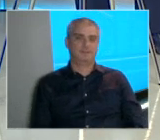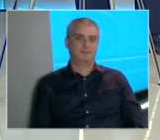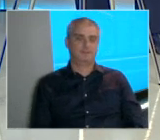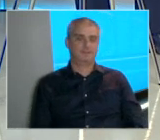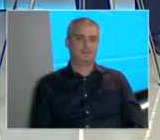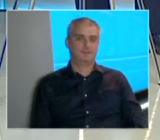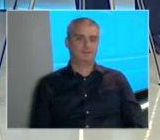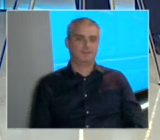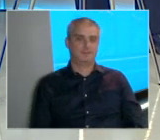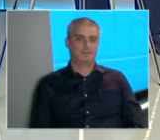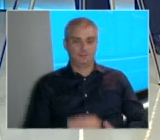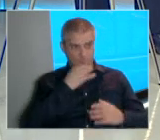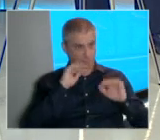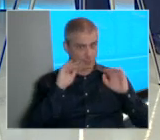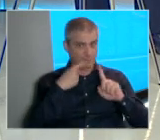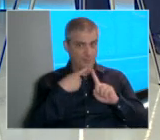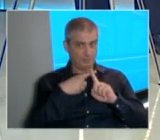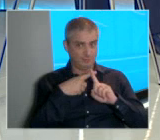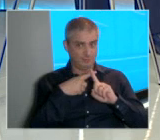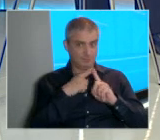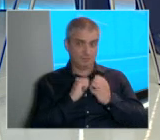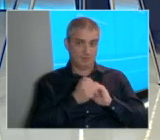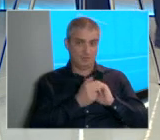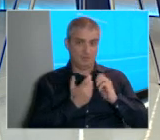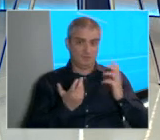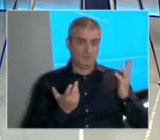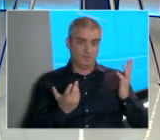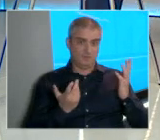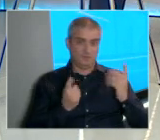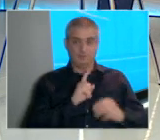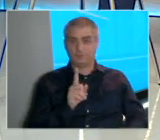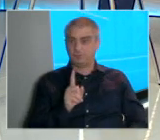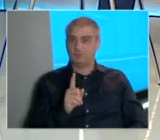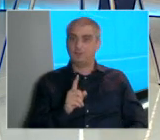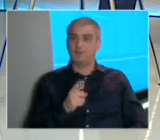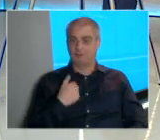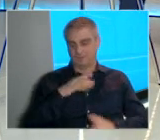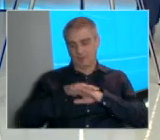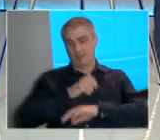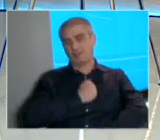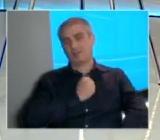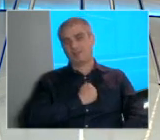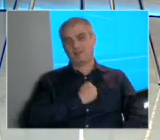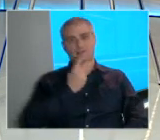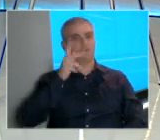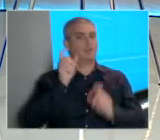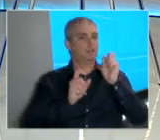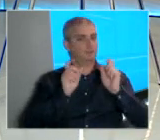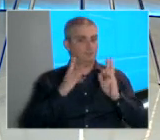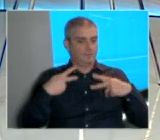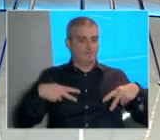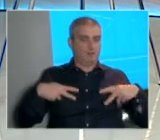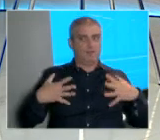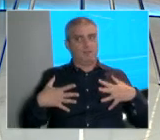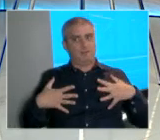מותר לברך היום את הנוצרים לזה, או שזה גם דבר שעשו? שלא יגידו שזה הדתה. אני שומע שיש יותר אנשים שהם מאוד